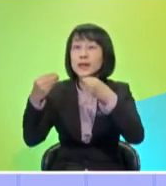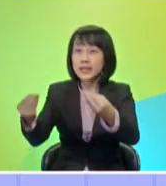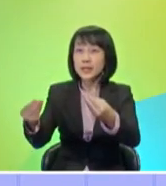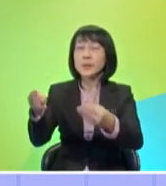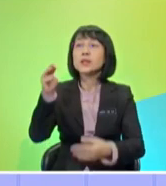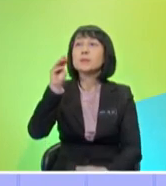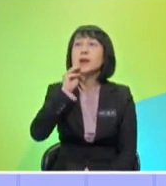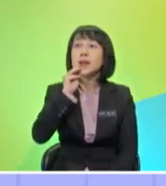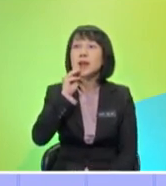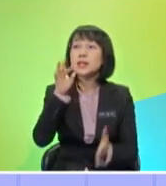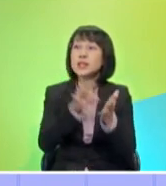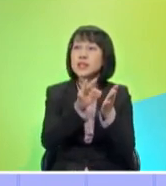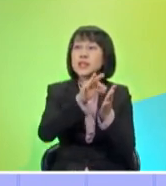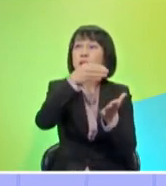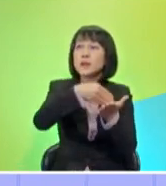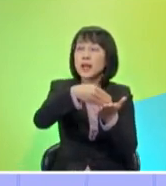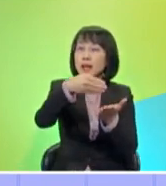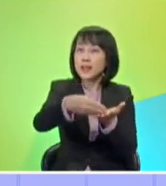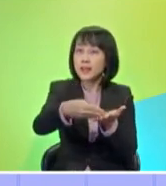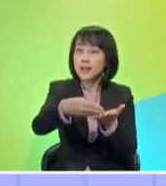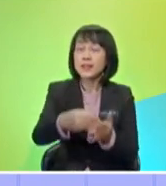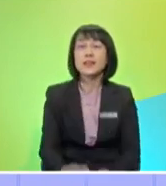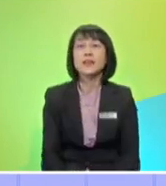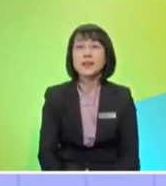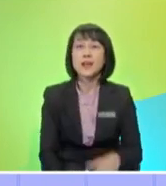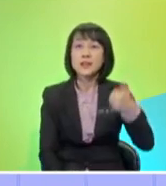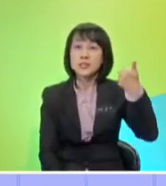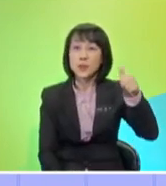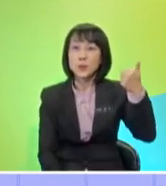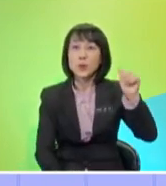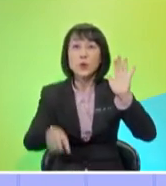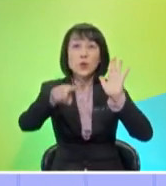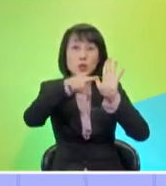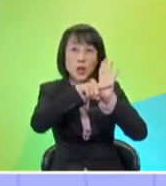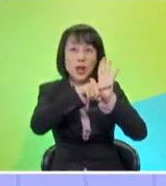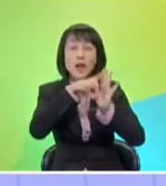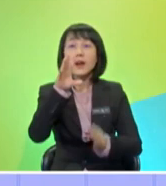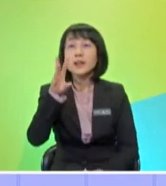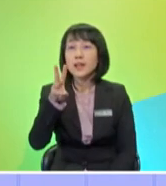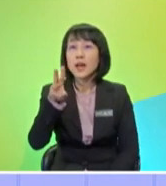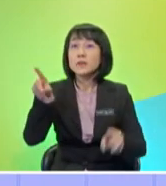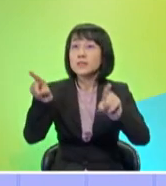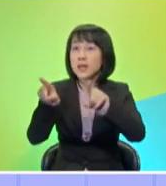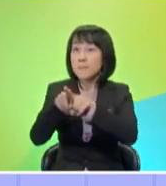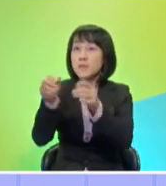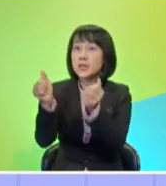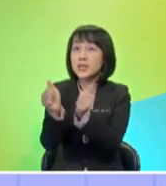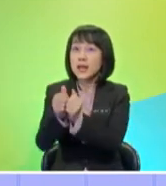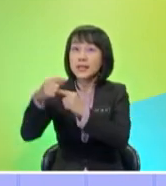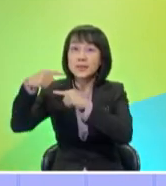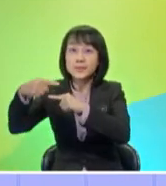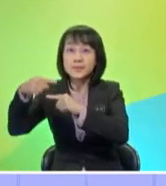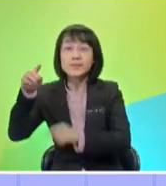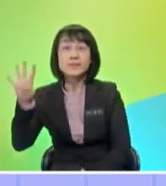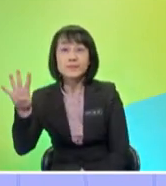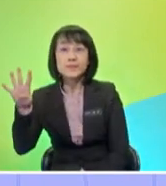So kita nak kira bilangan, maka 10 tolak 6 sama dengan 4. Itu adalah